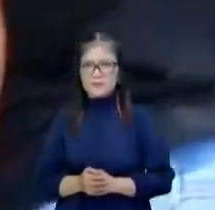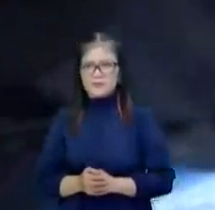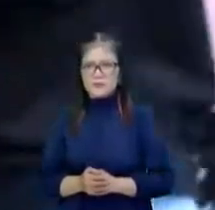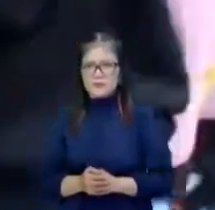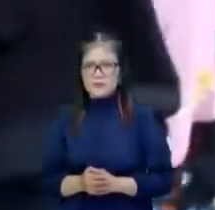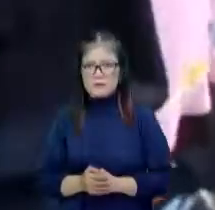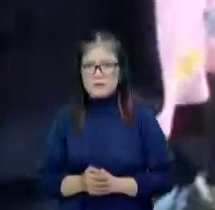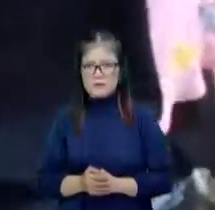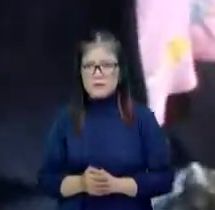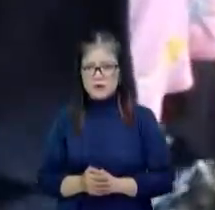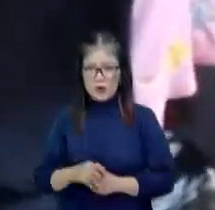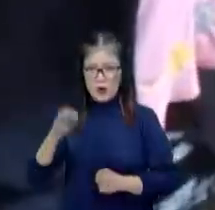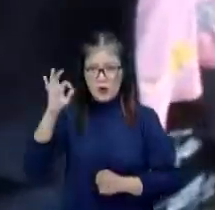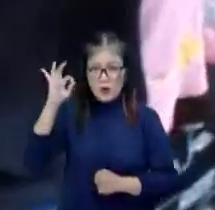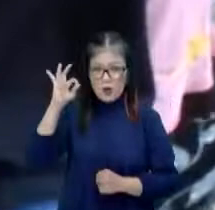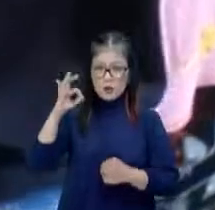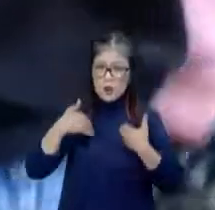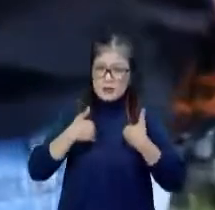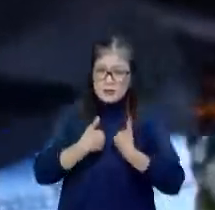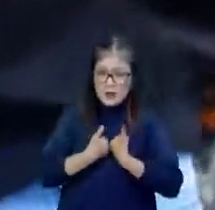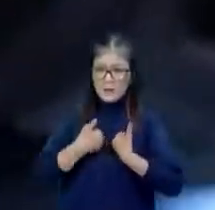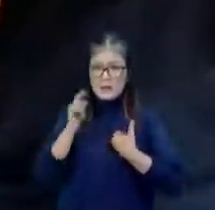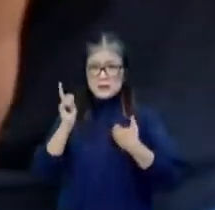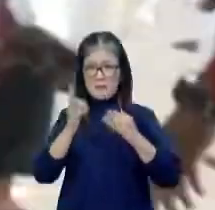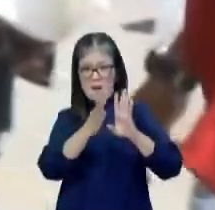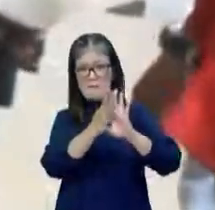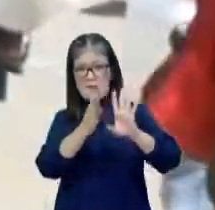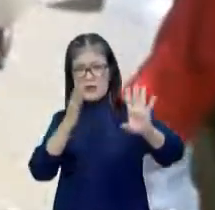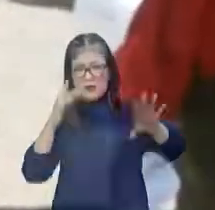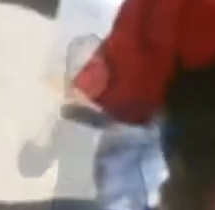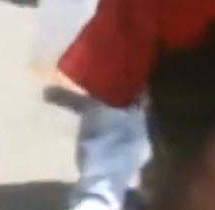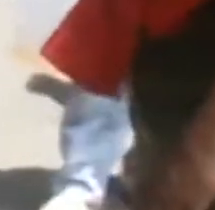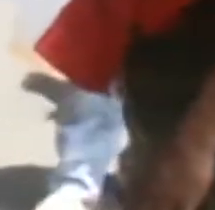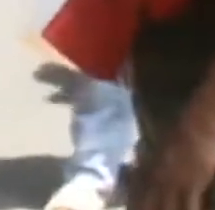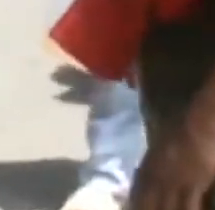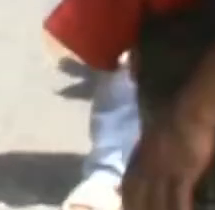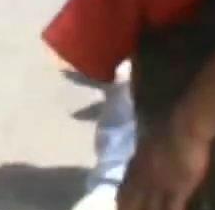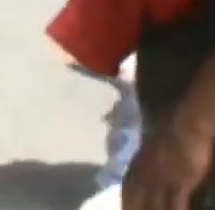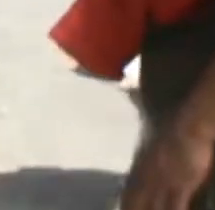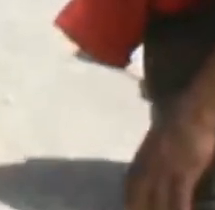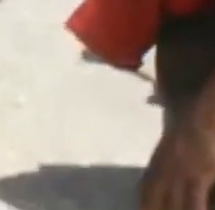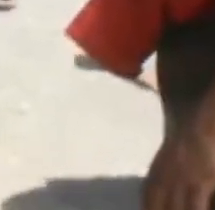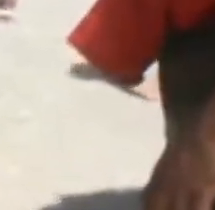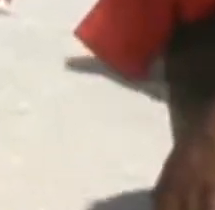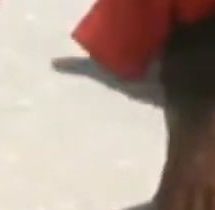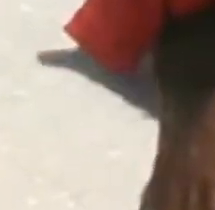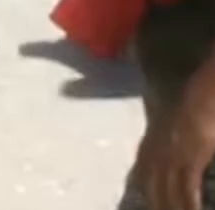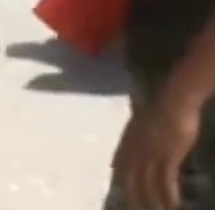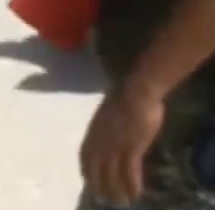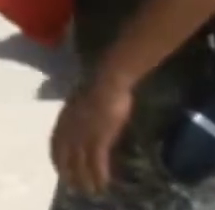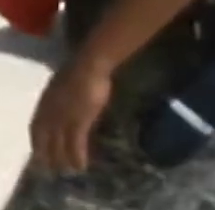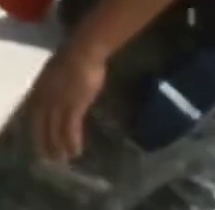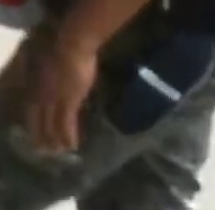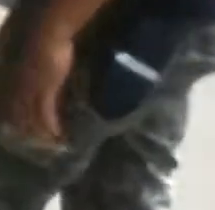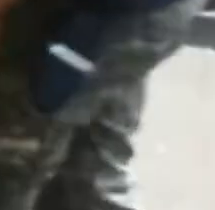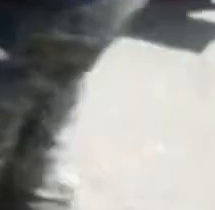Lansia ini kelelahan setelah mengantre minyak goreng curah selama berjam-jam. Ia harus berjibaku bersama ribuan warga lainnya.